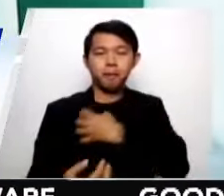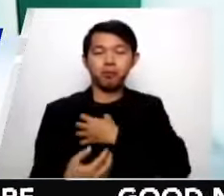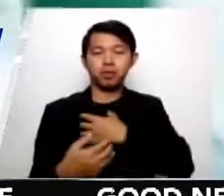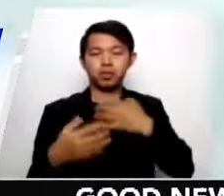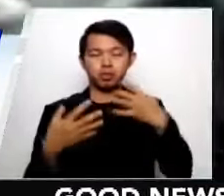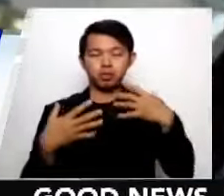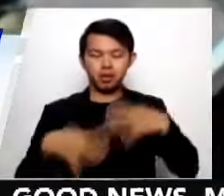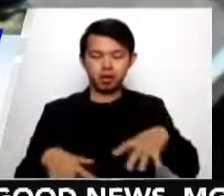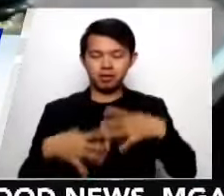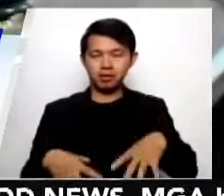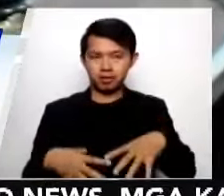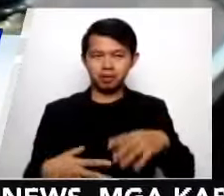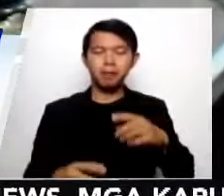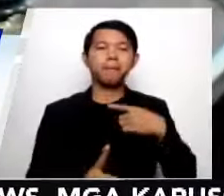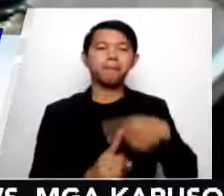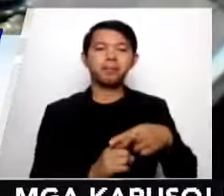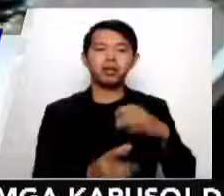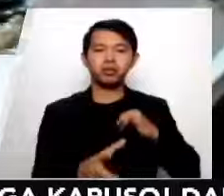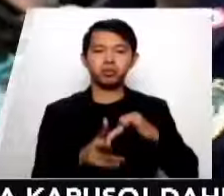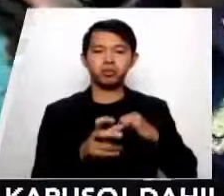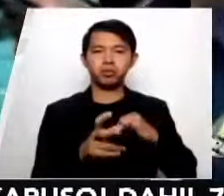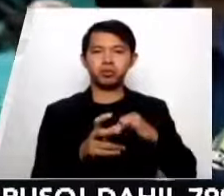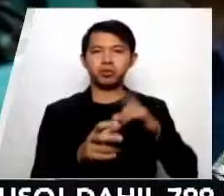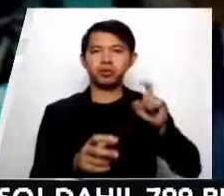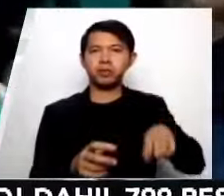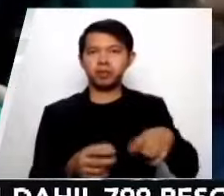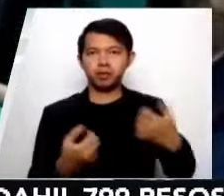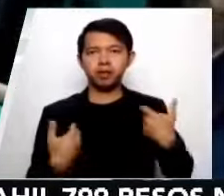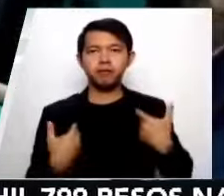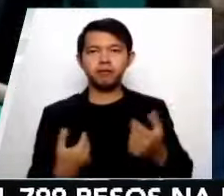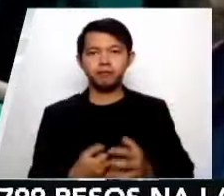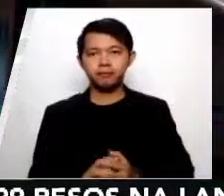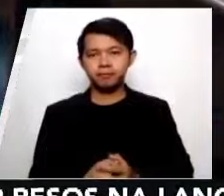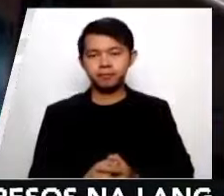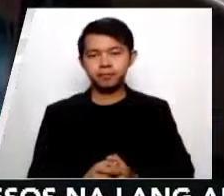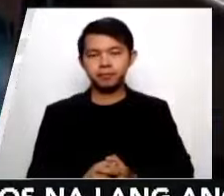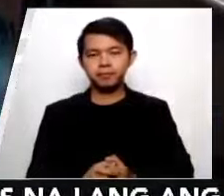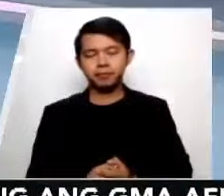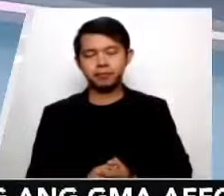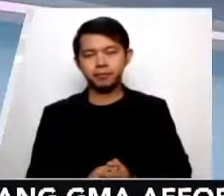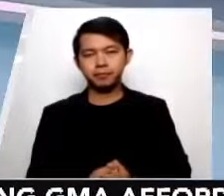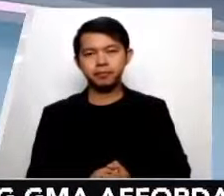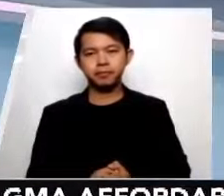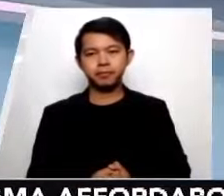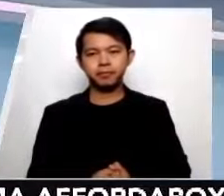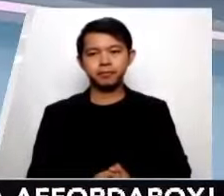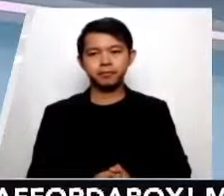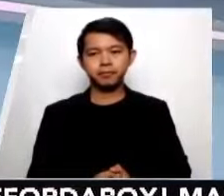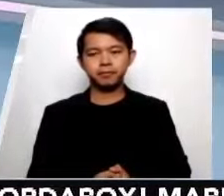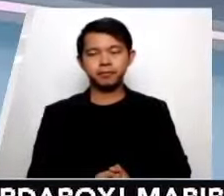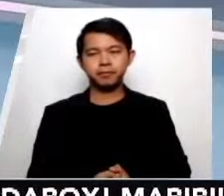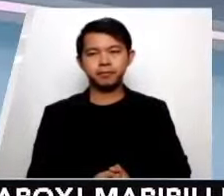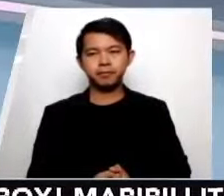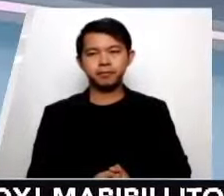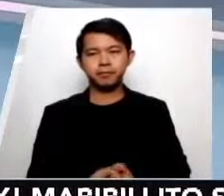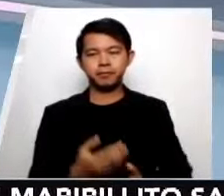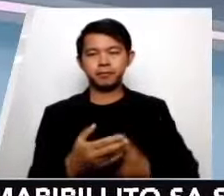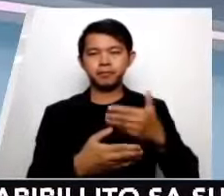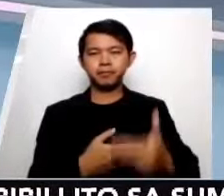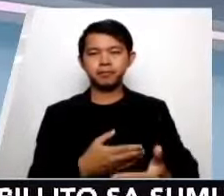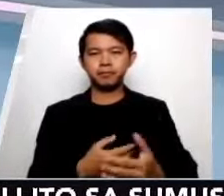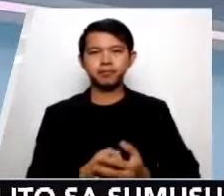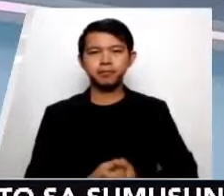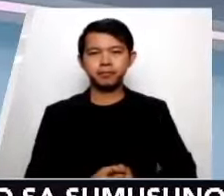body-worn camera. Mav Gonzalez, nagbabalita para sa GMA Integrated News. Tinanggap ni Senate Ethics